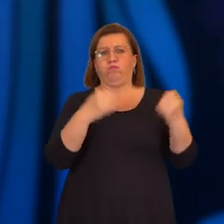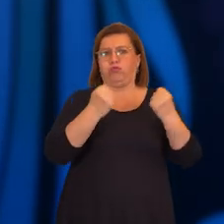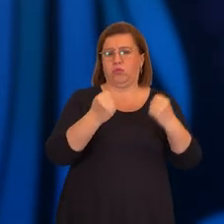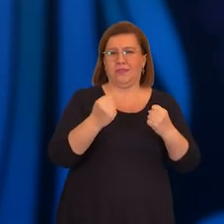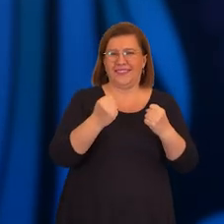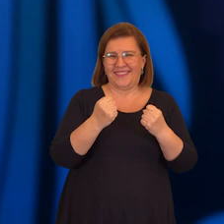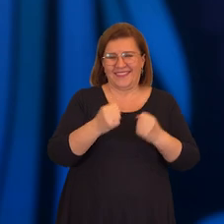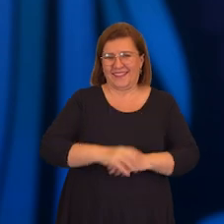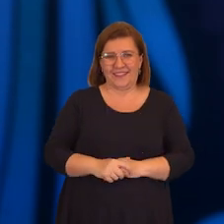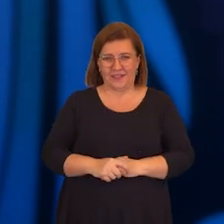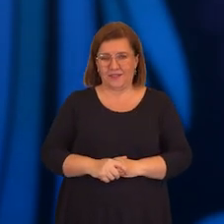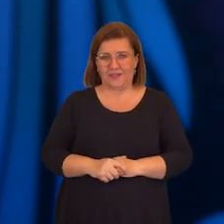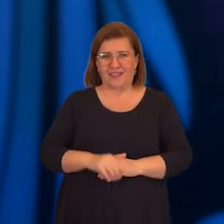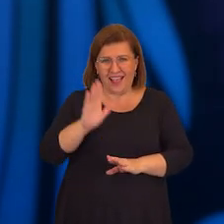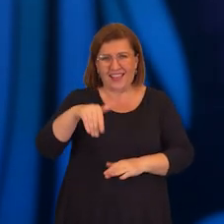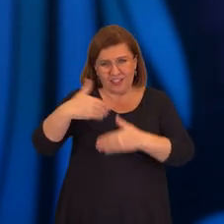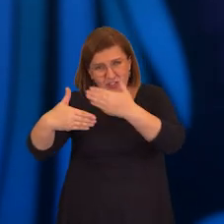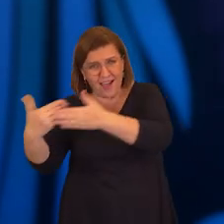szansę. Idź dalej.